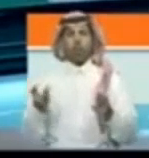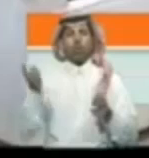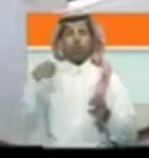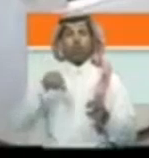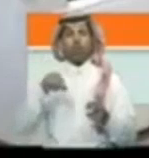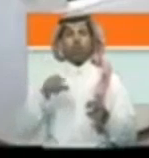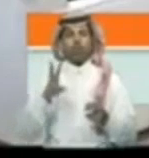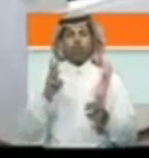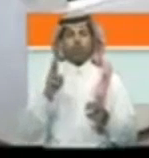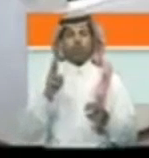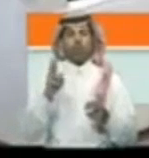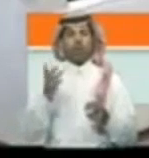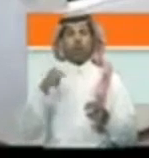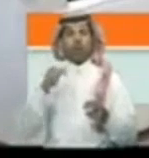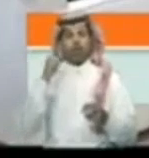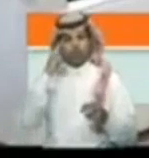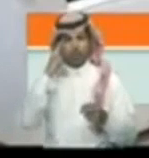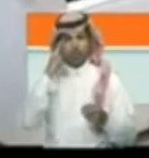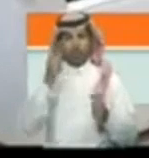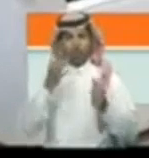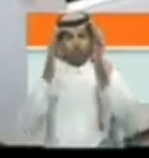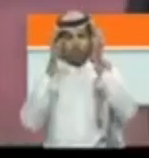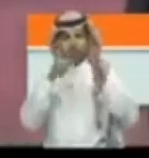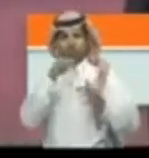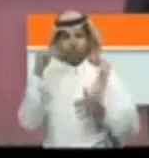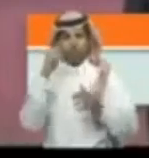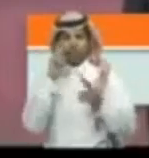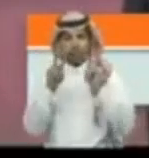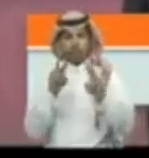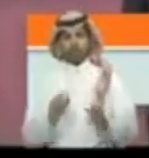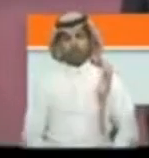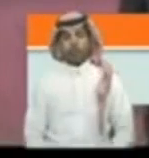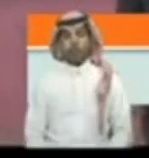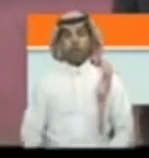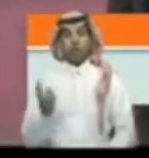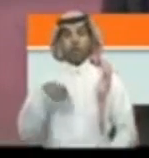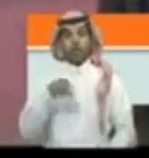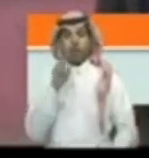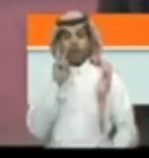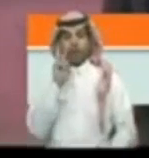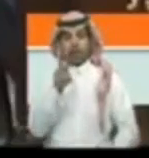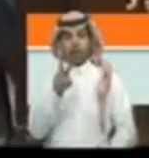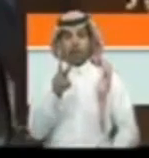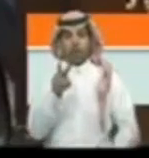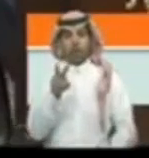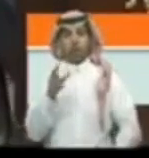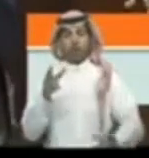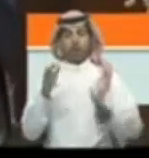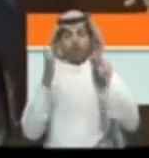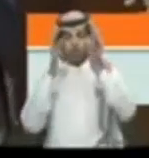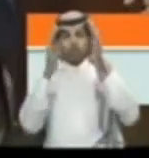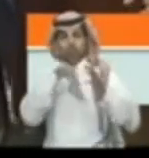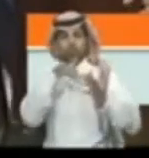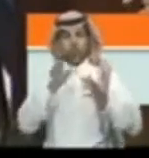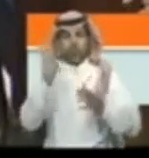والاعتدال. وسط إشادة كبيرة بالدور الريادي الذي تؤديه المملكة العربية السعودية